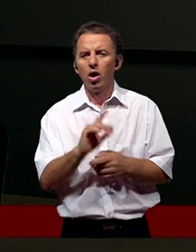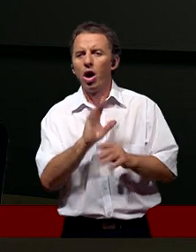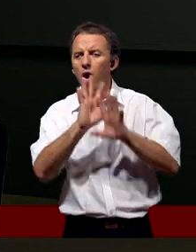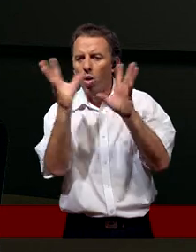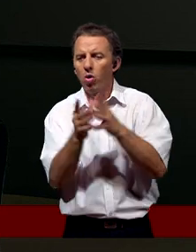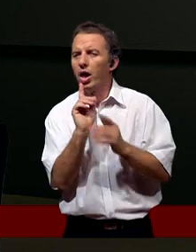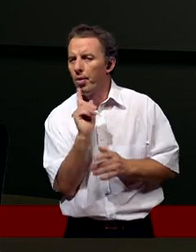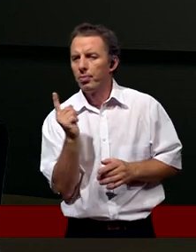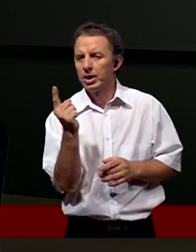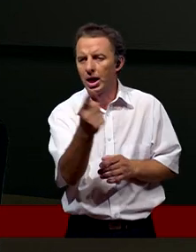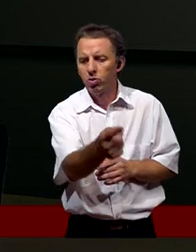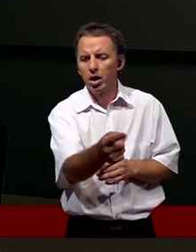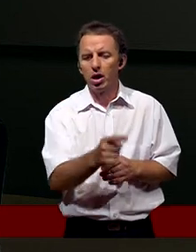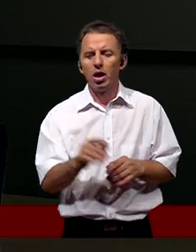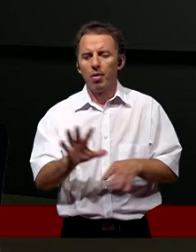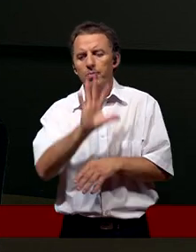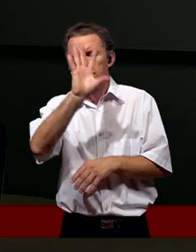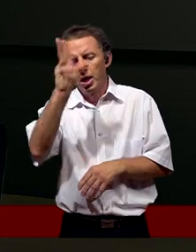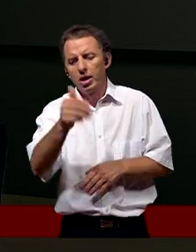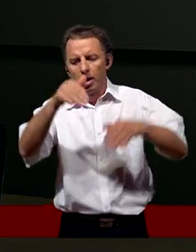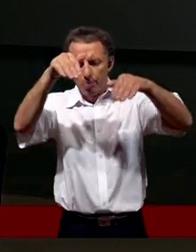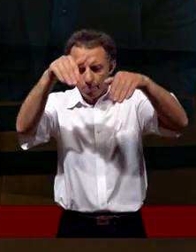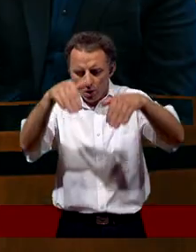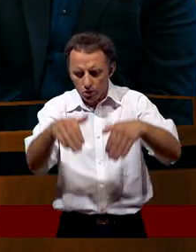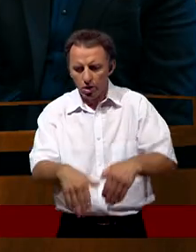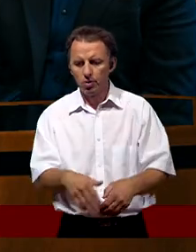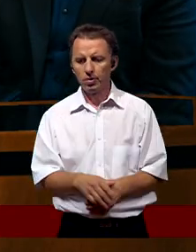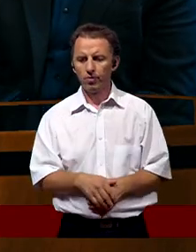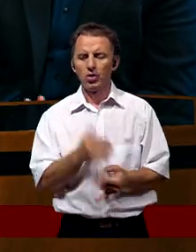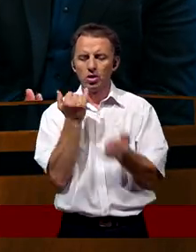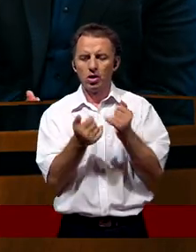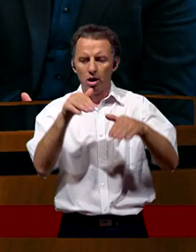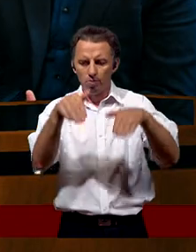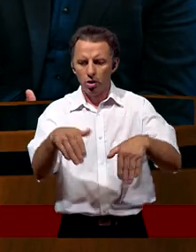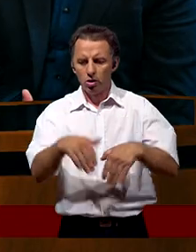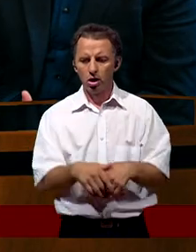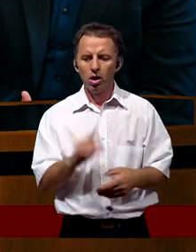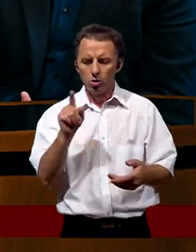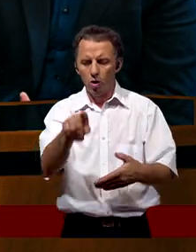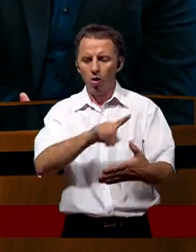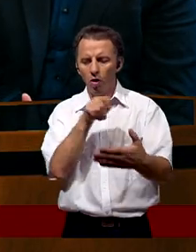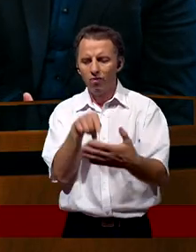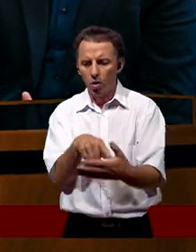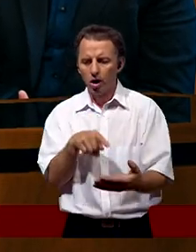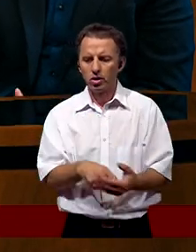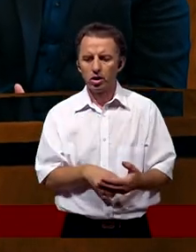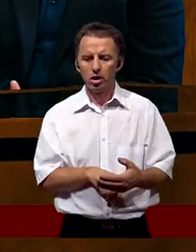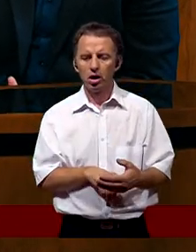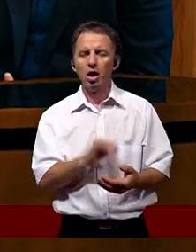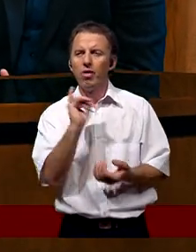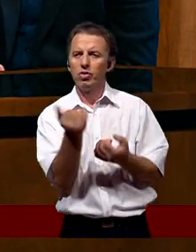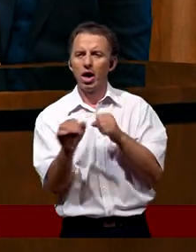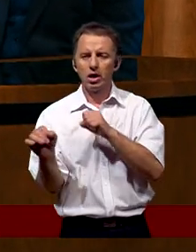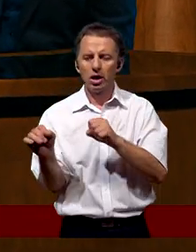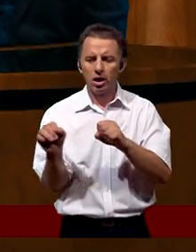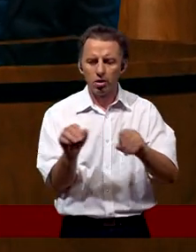główne przesłanie, które jest, prawda? I to naprawdę jest piękne, tak, Waldemarze? Jeżeli można, to właśnie w